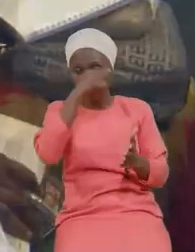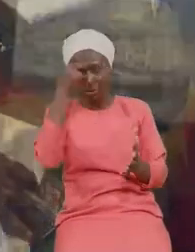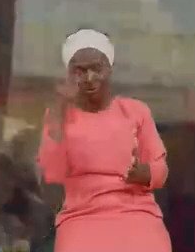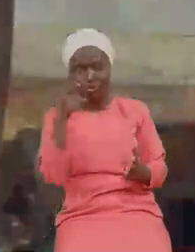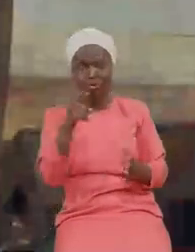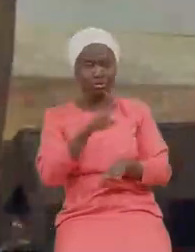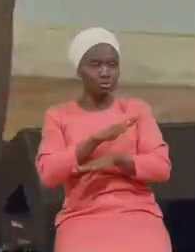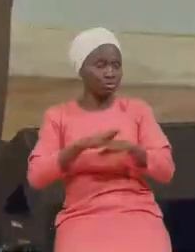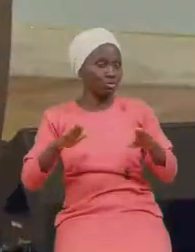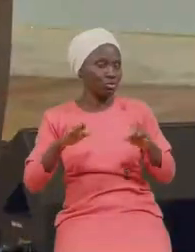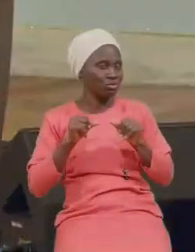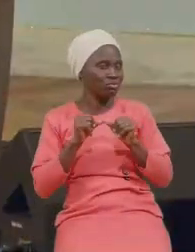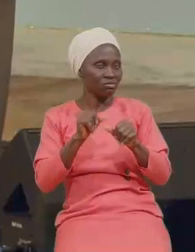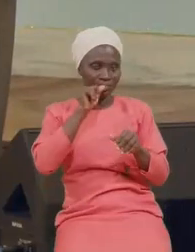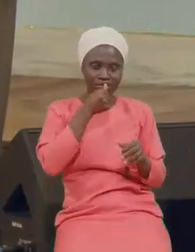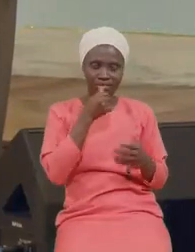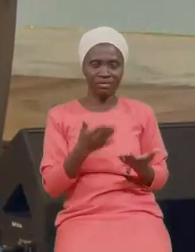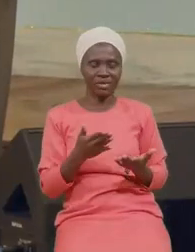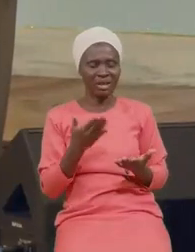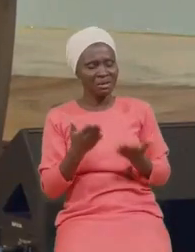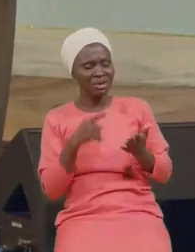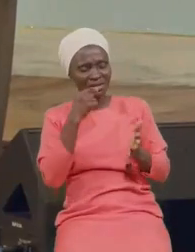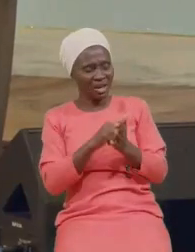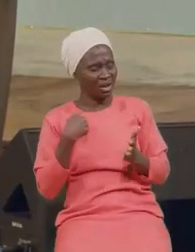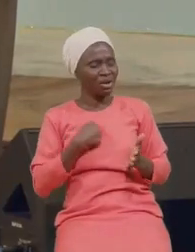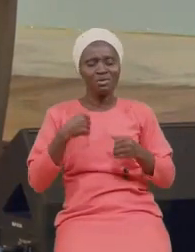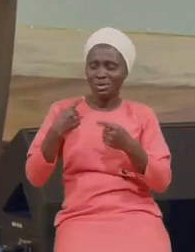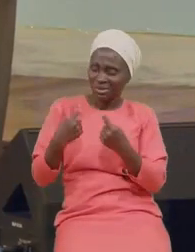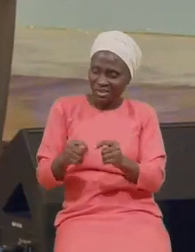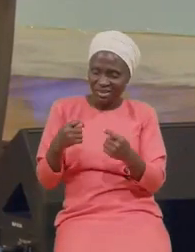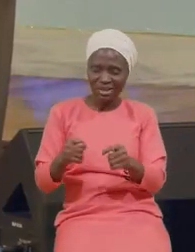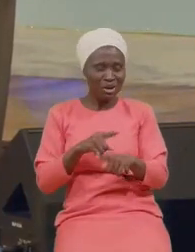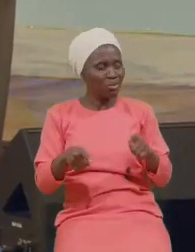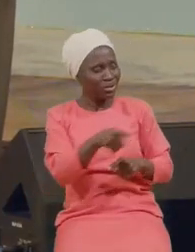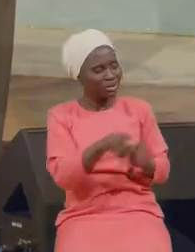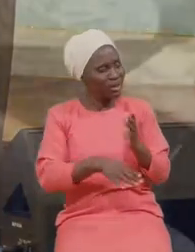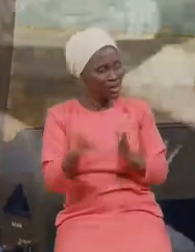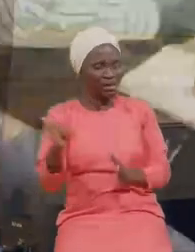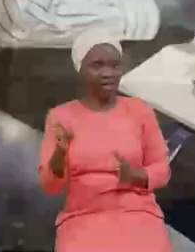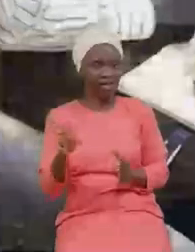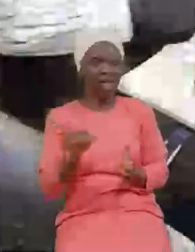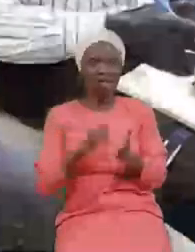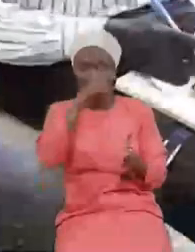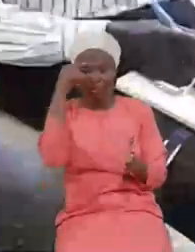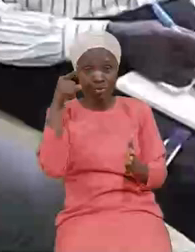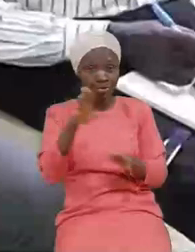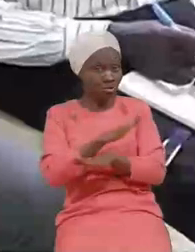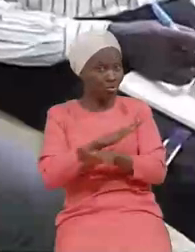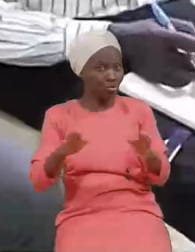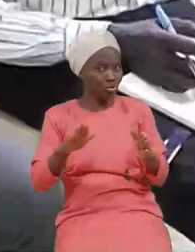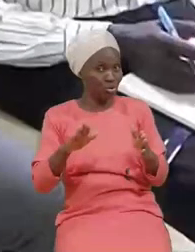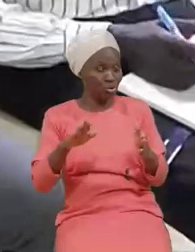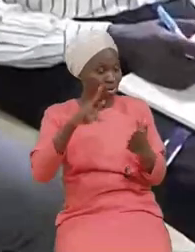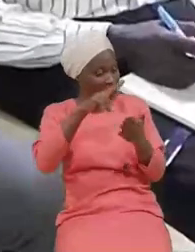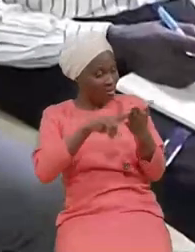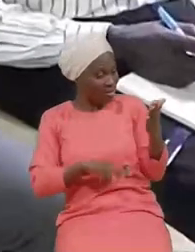a essayé on nous a chassé de la c'est parce que vous ne vous êtes pas mis à genoux pour lire le verset